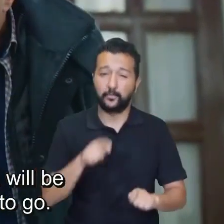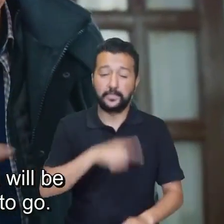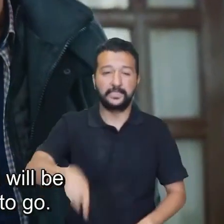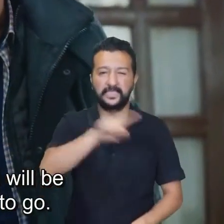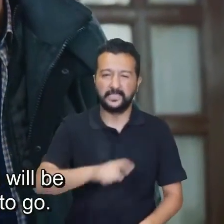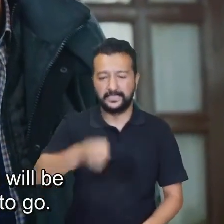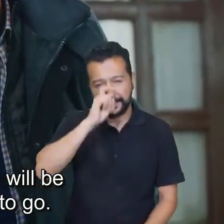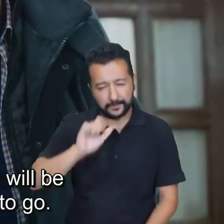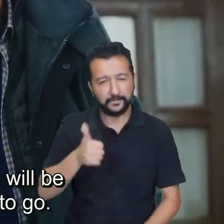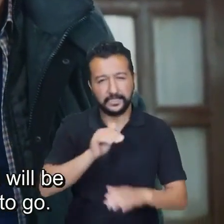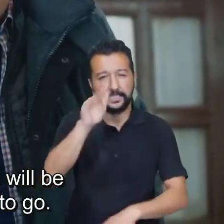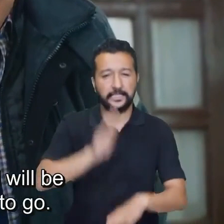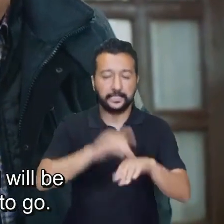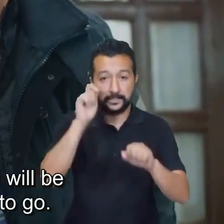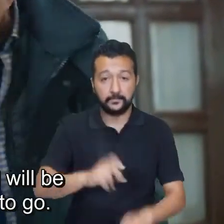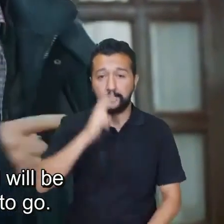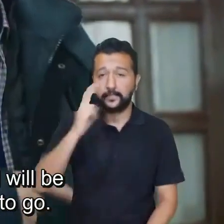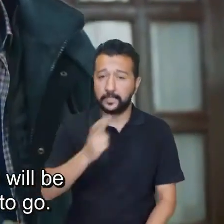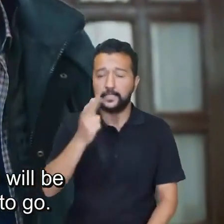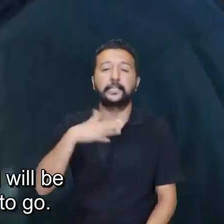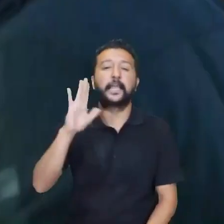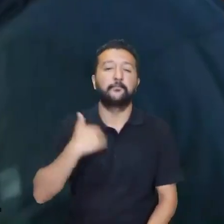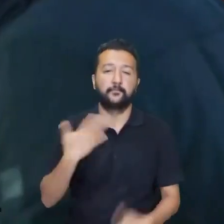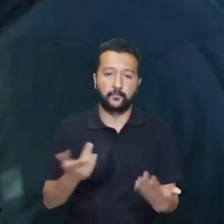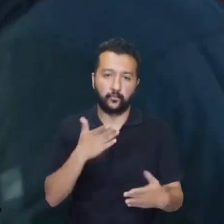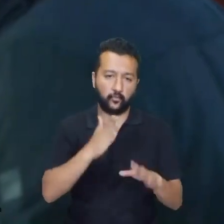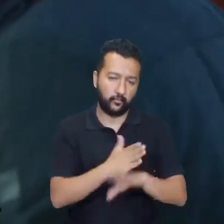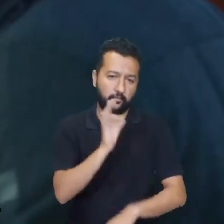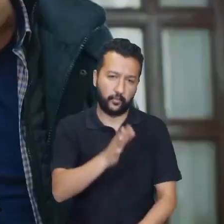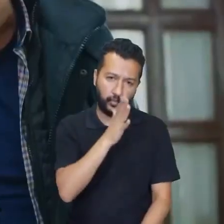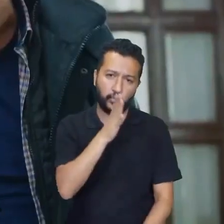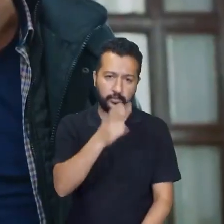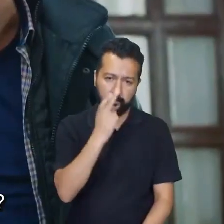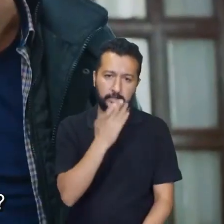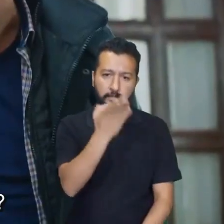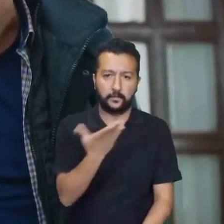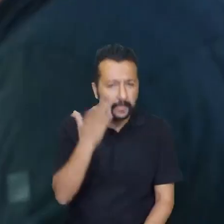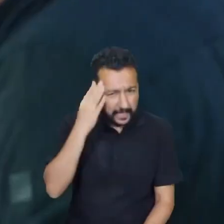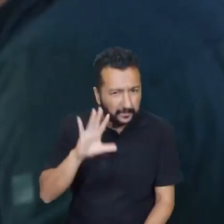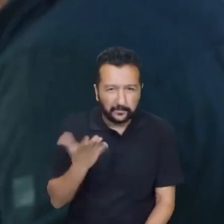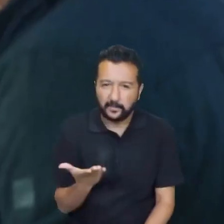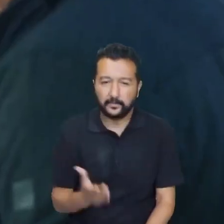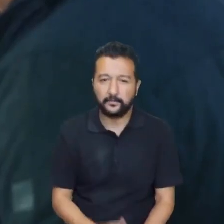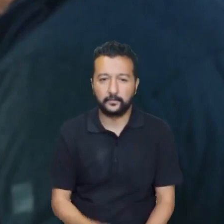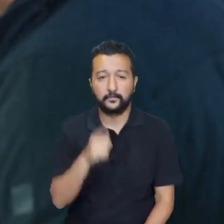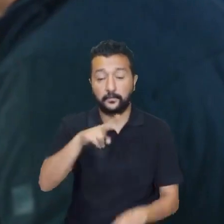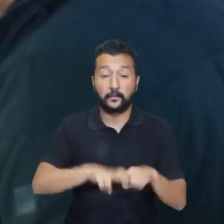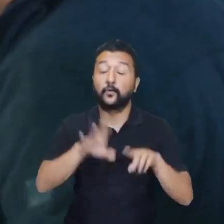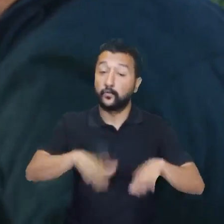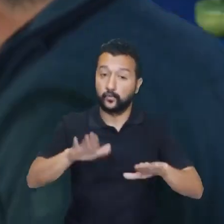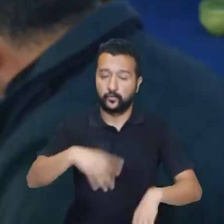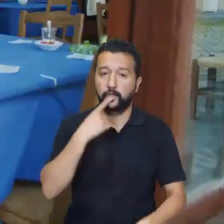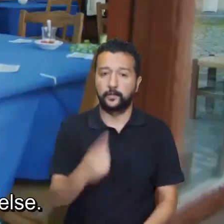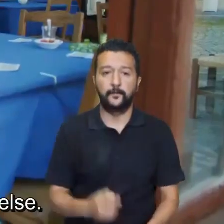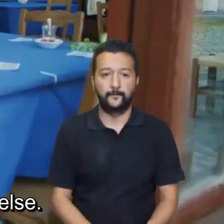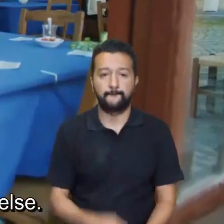sizi saraylarda yaşatmazsam sahtekarın en önünde giderim. Onu biliyoruz zaten. Anlamadım. Otur yerine, otur,